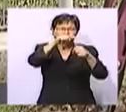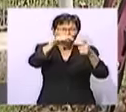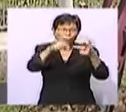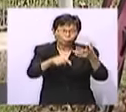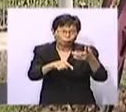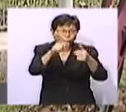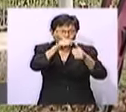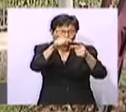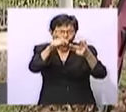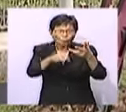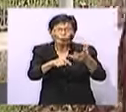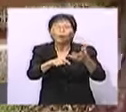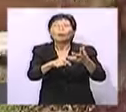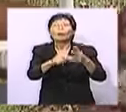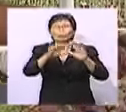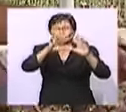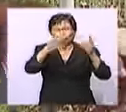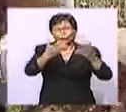dunia sebelum ini.